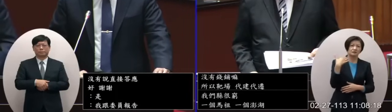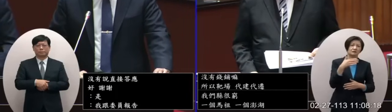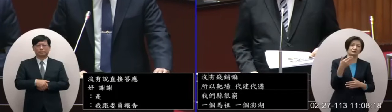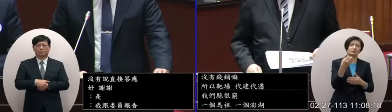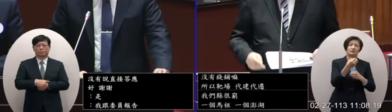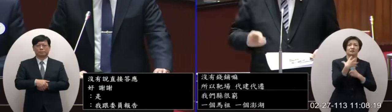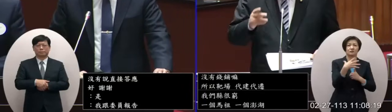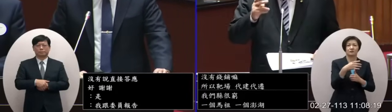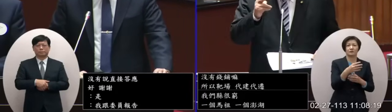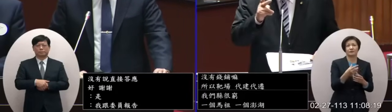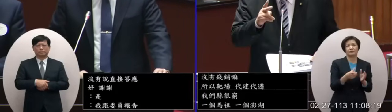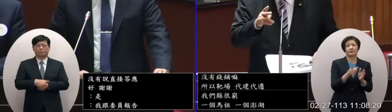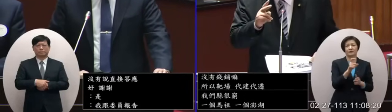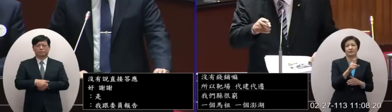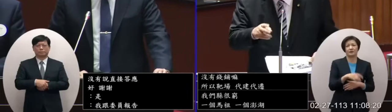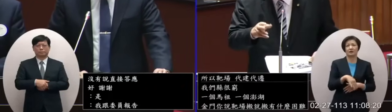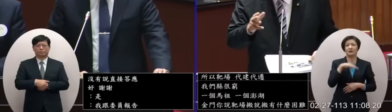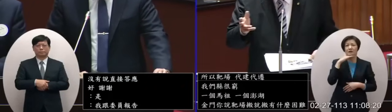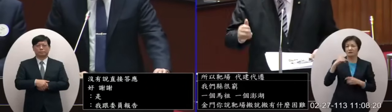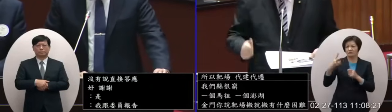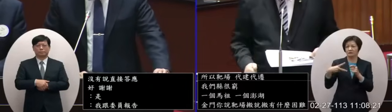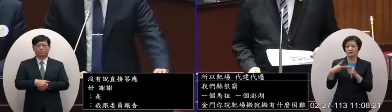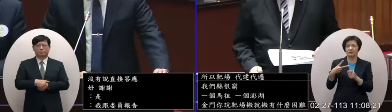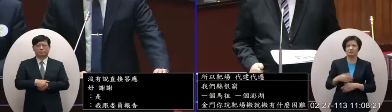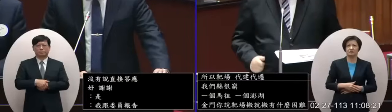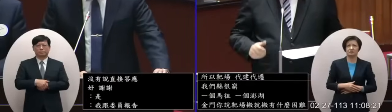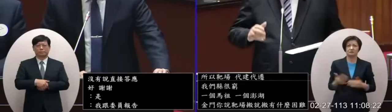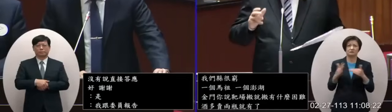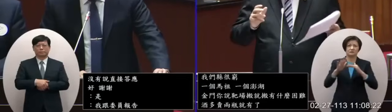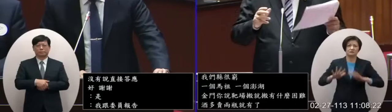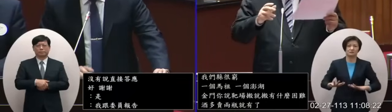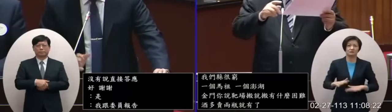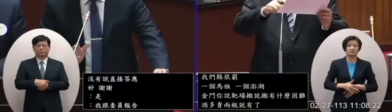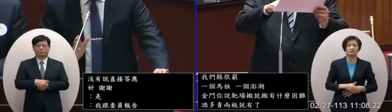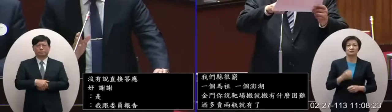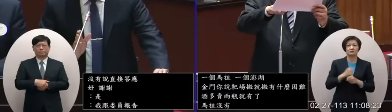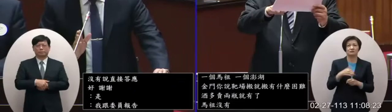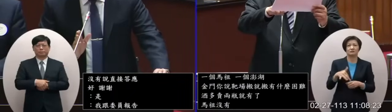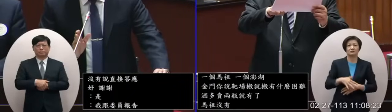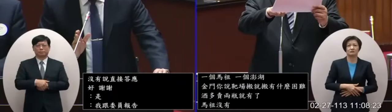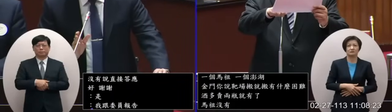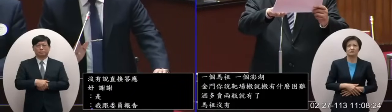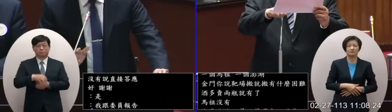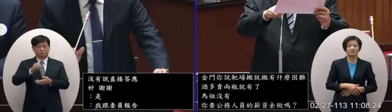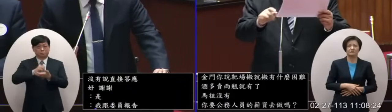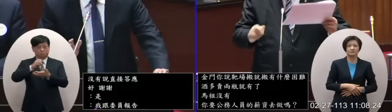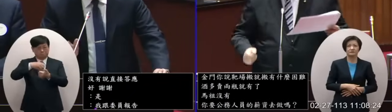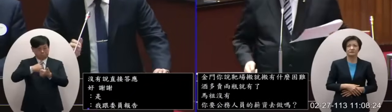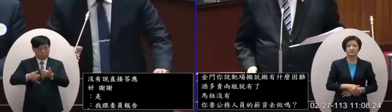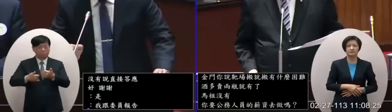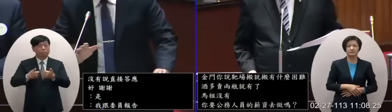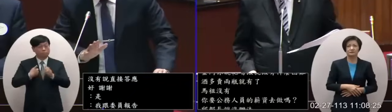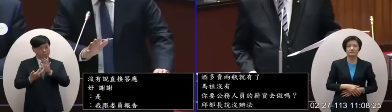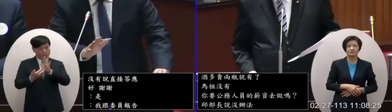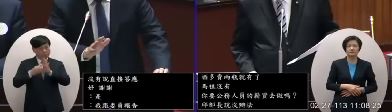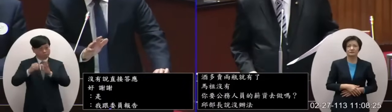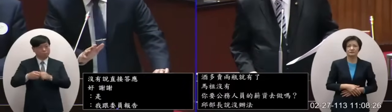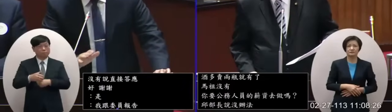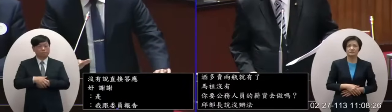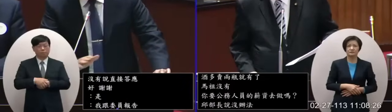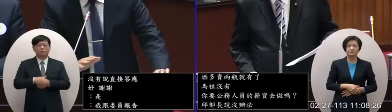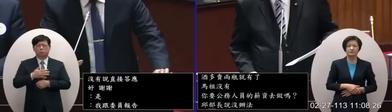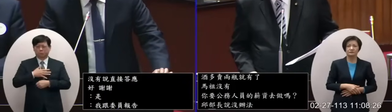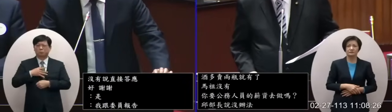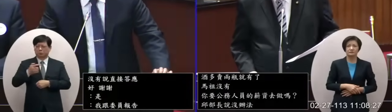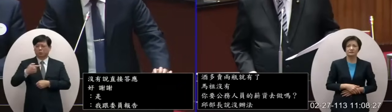年，两年的到现在你们没动静呢，我们现在我帮你都预定好。 鲍委员，我跟您说明好不好？我在